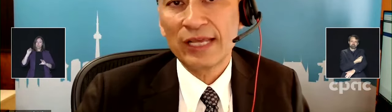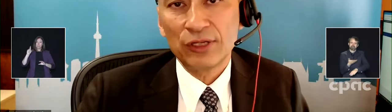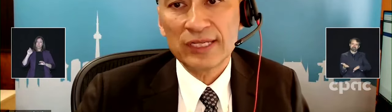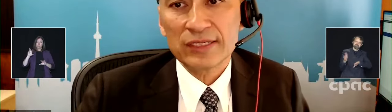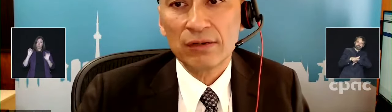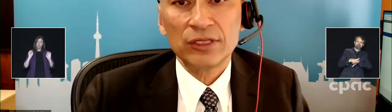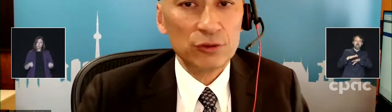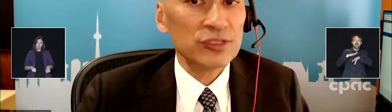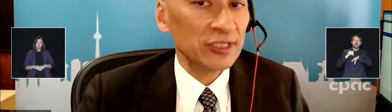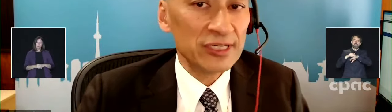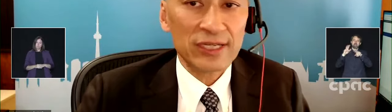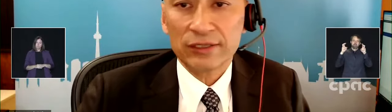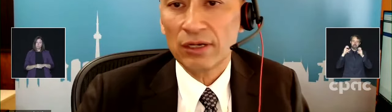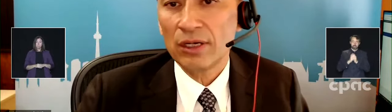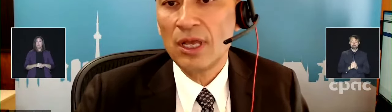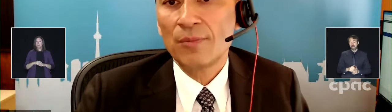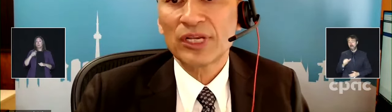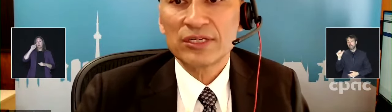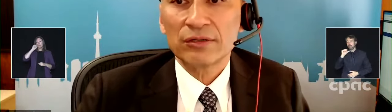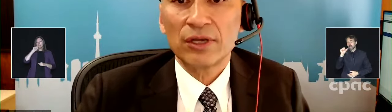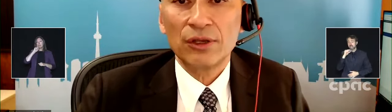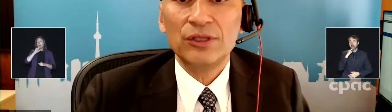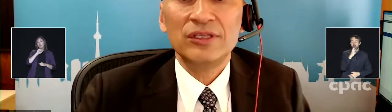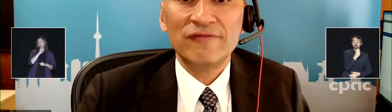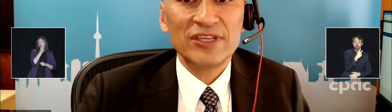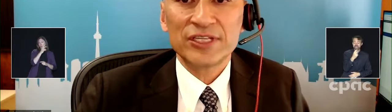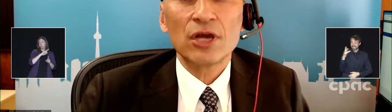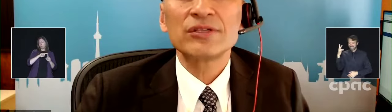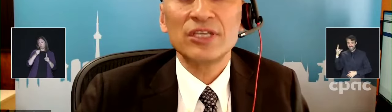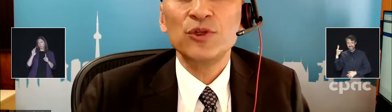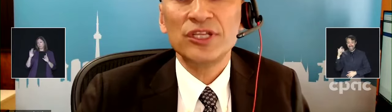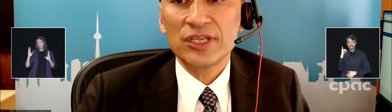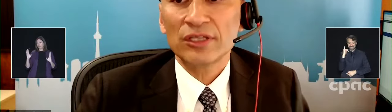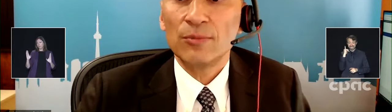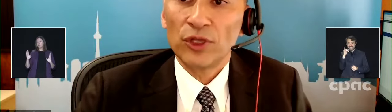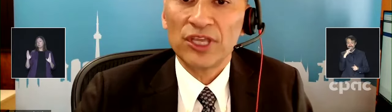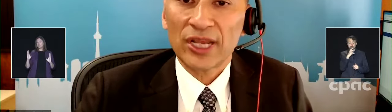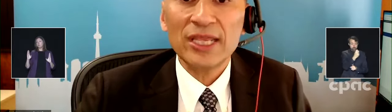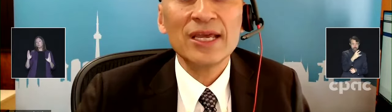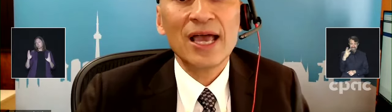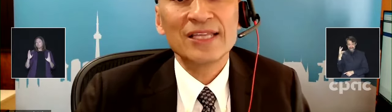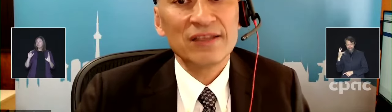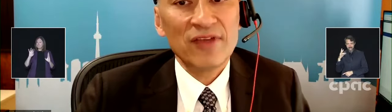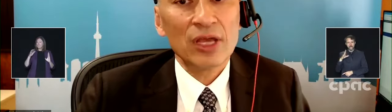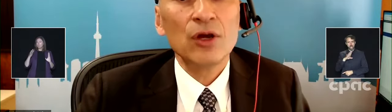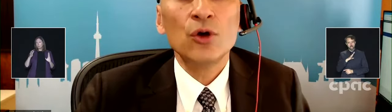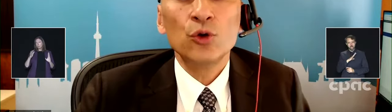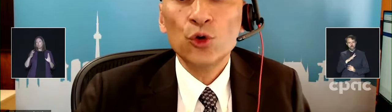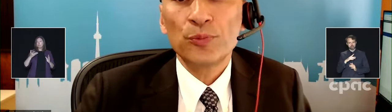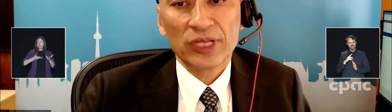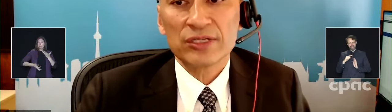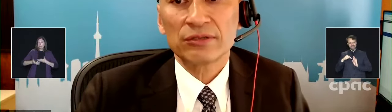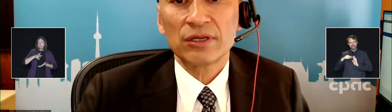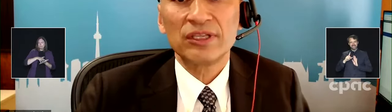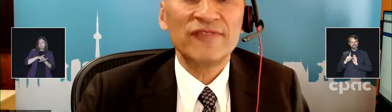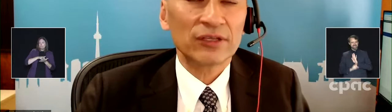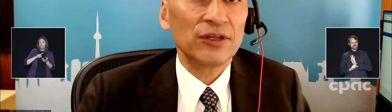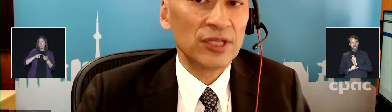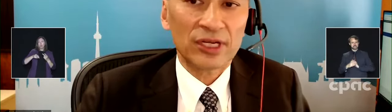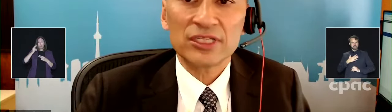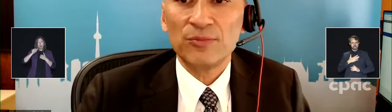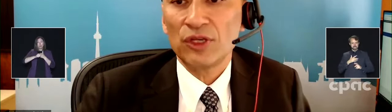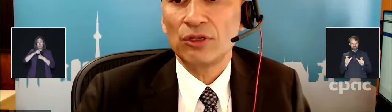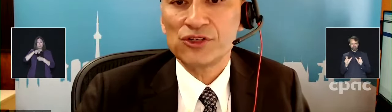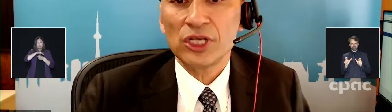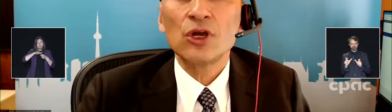Pour les adolescents de 12 à 17 ans présentant une déficience immunitaire de modérée à sévère ou présentant des